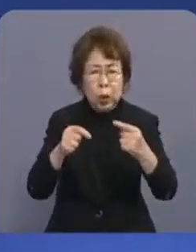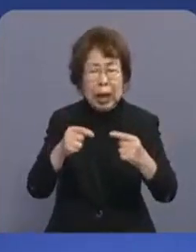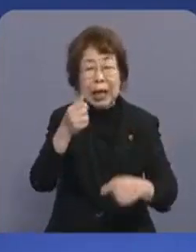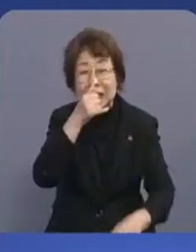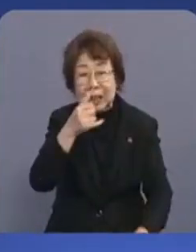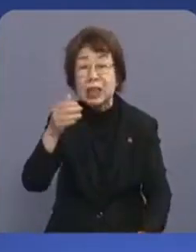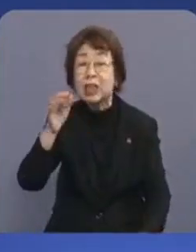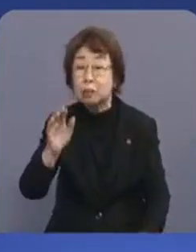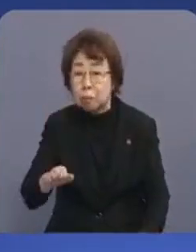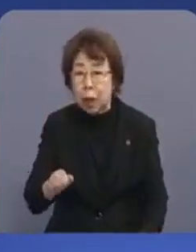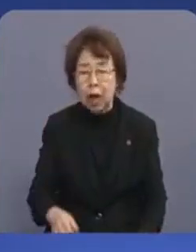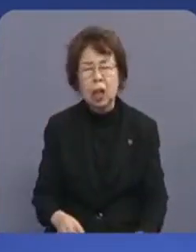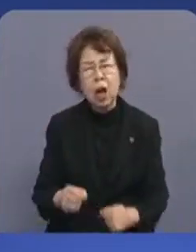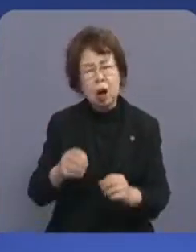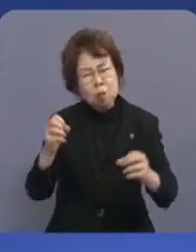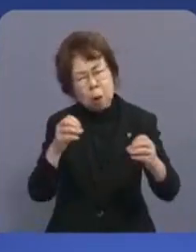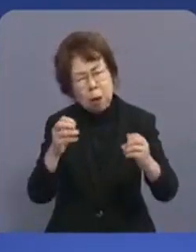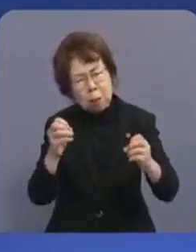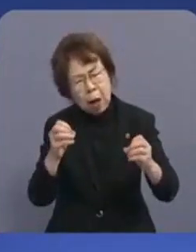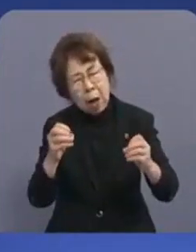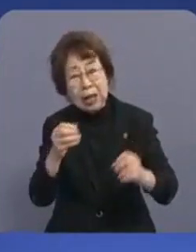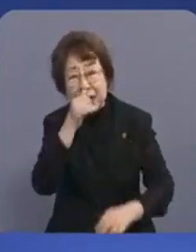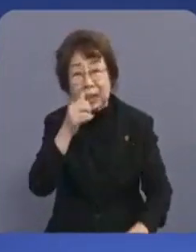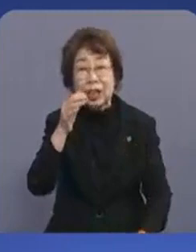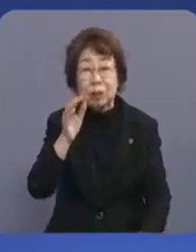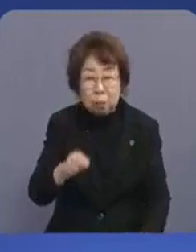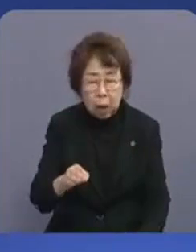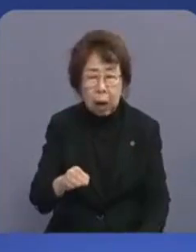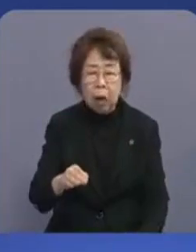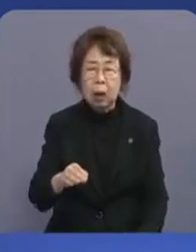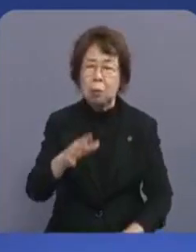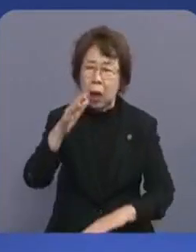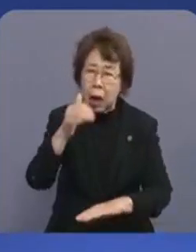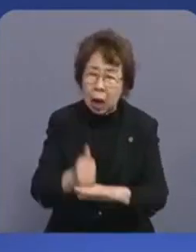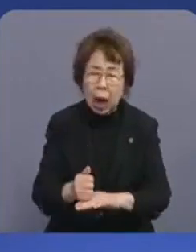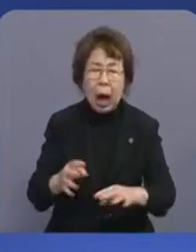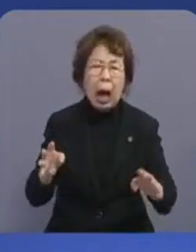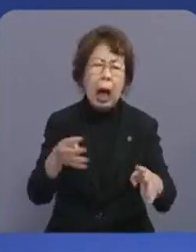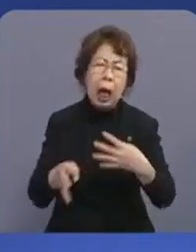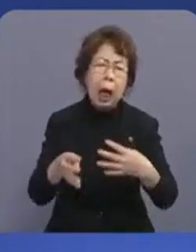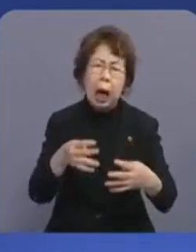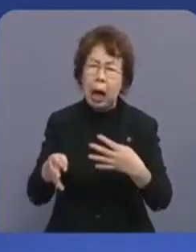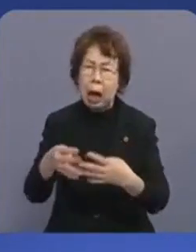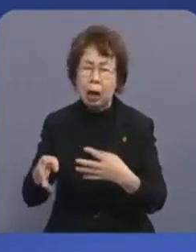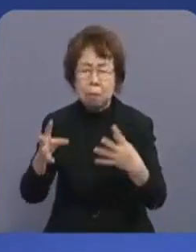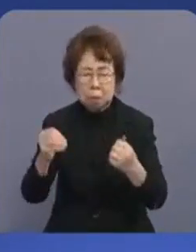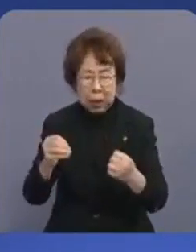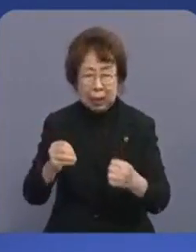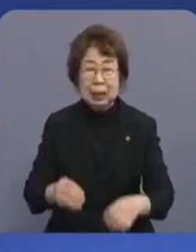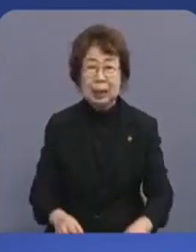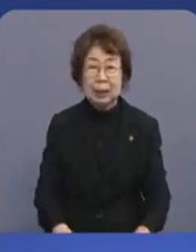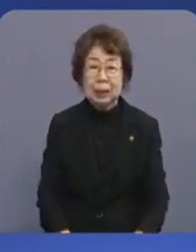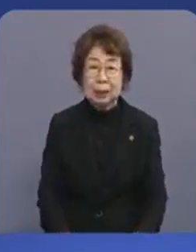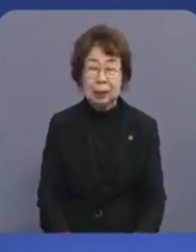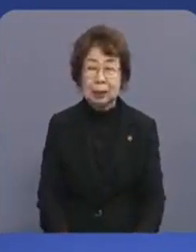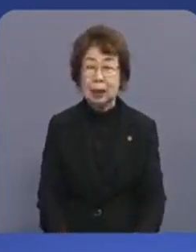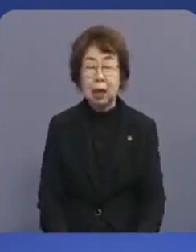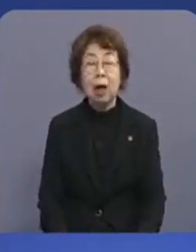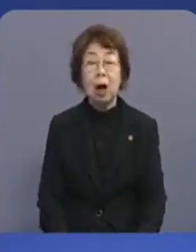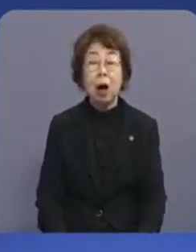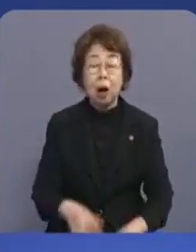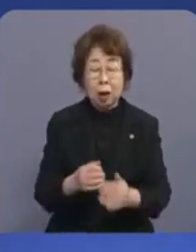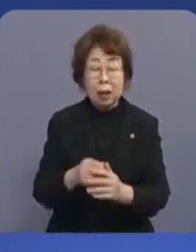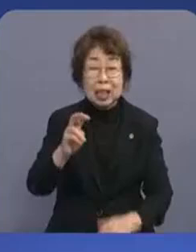했습니다 하지만 여러 차례 논의가 이뤄졌음에도 불구하고 합의가 번번이 불발이 됐는데요 어 아시다시피